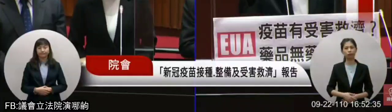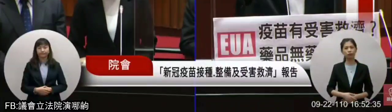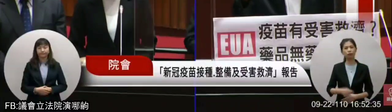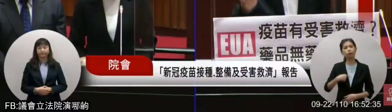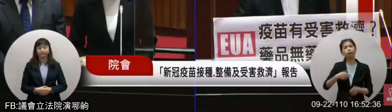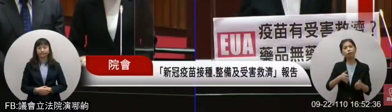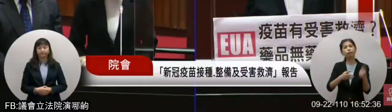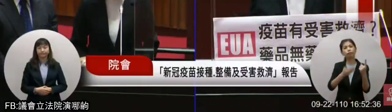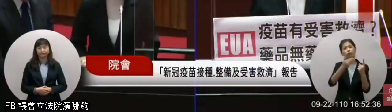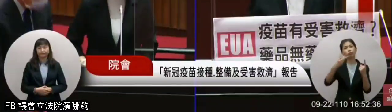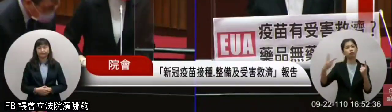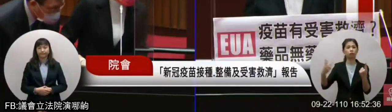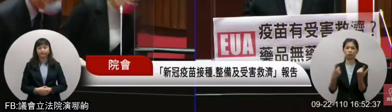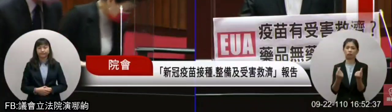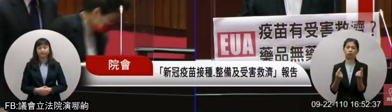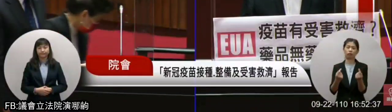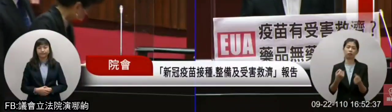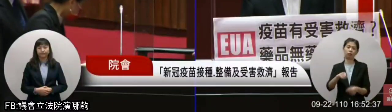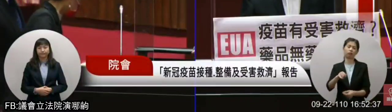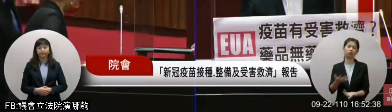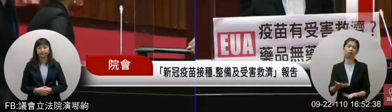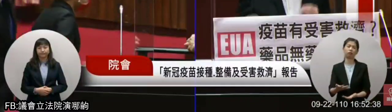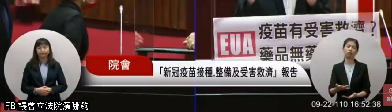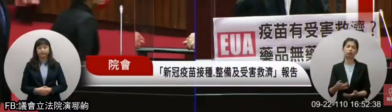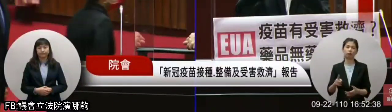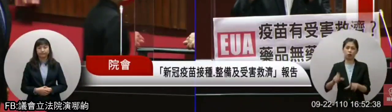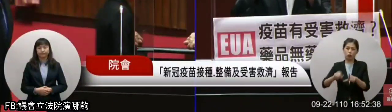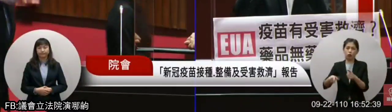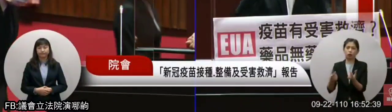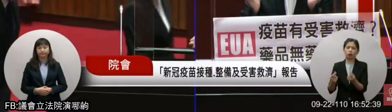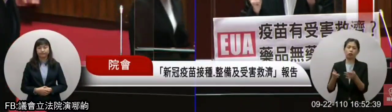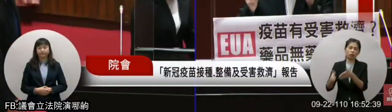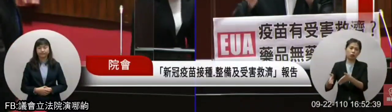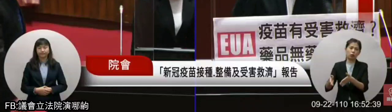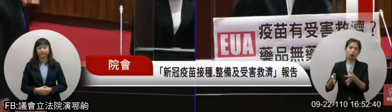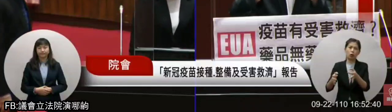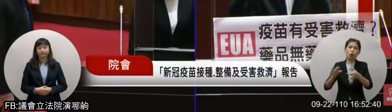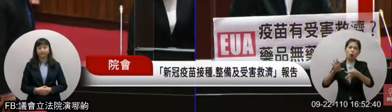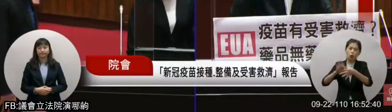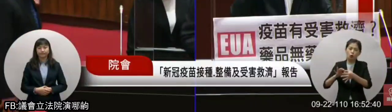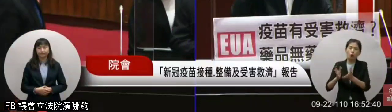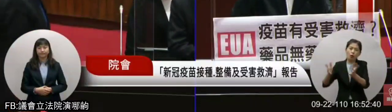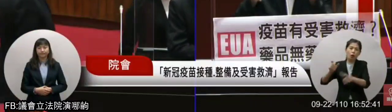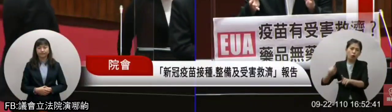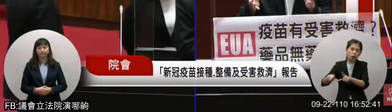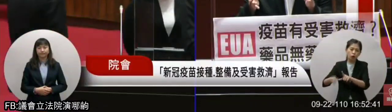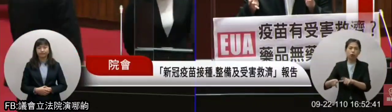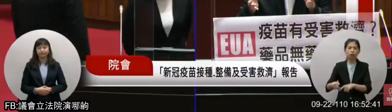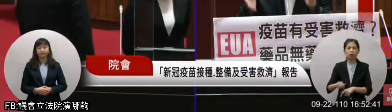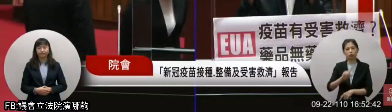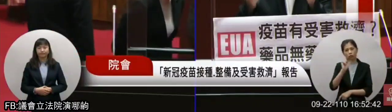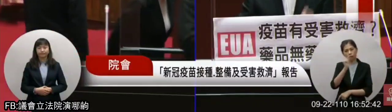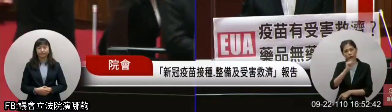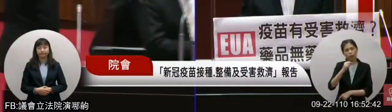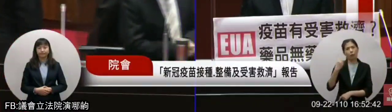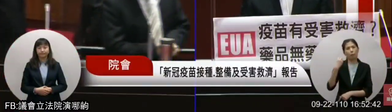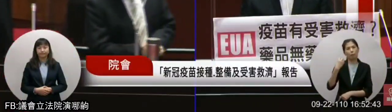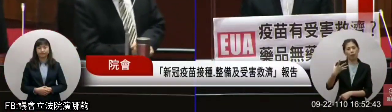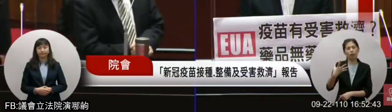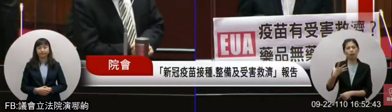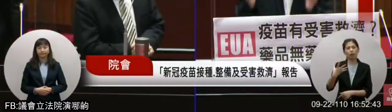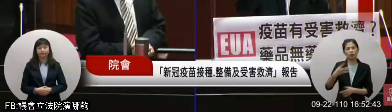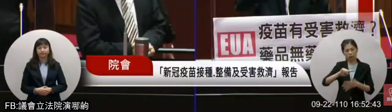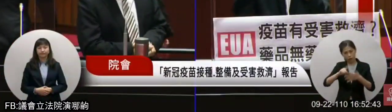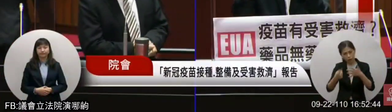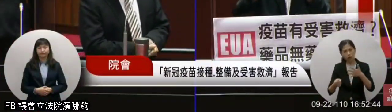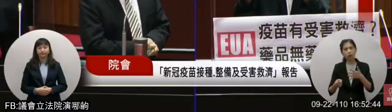1922系统也是一样啊，一样是官贸嘛。每次哦新的一轮的登记或预约的时候，就会塞车，